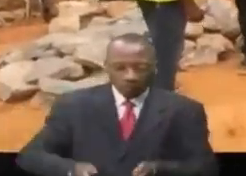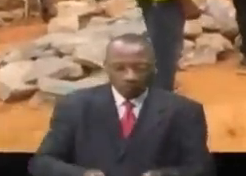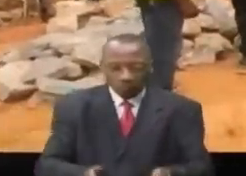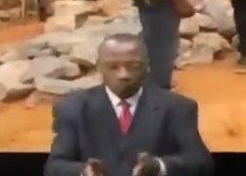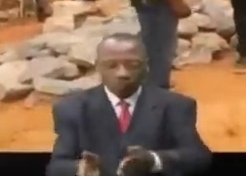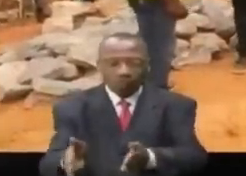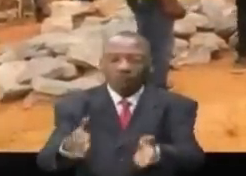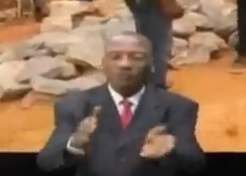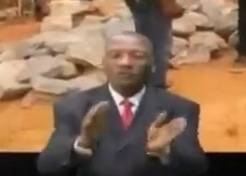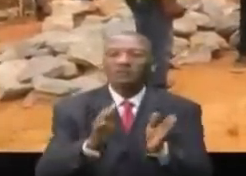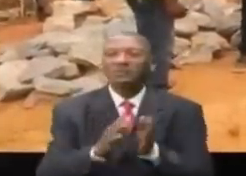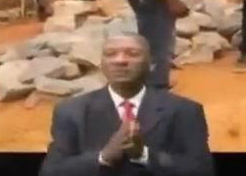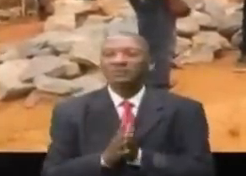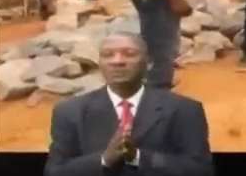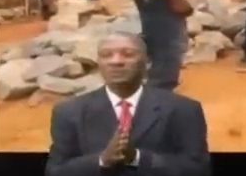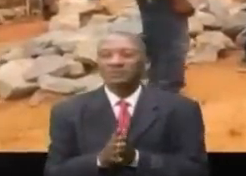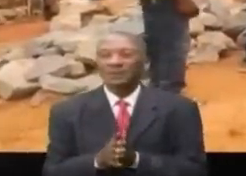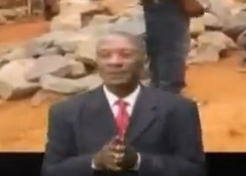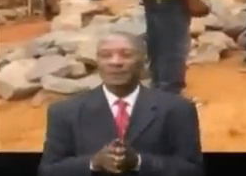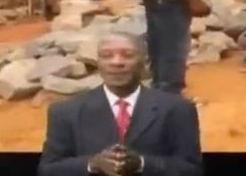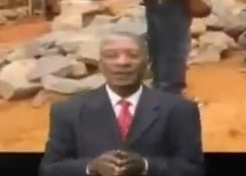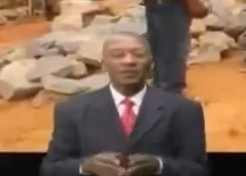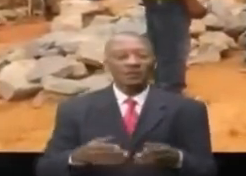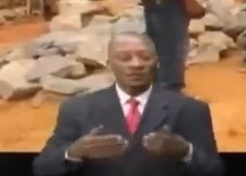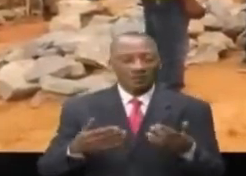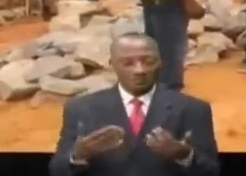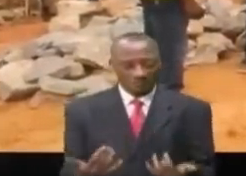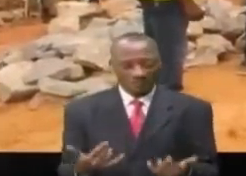Et la partie qui est restée sur Sokaji